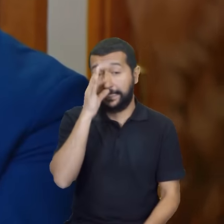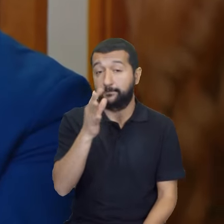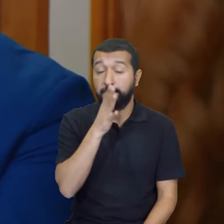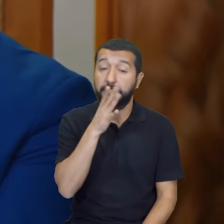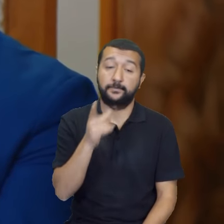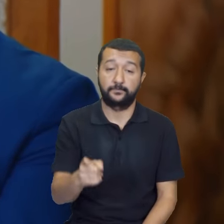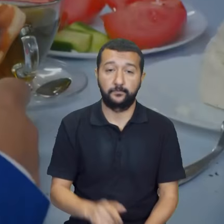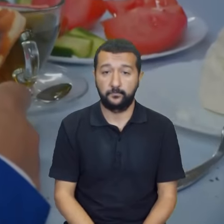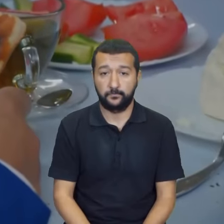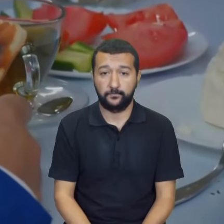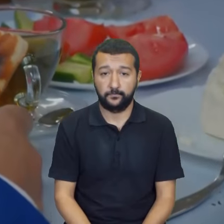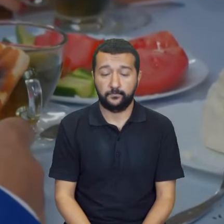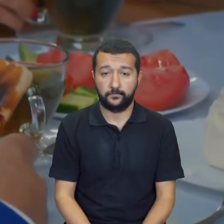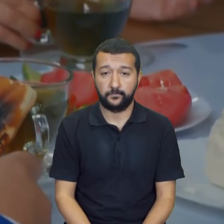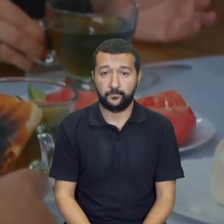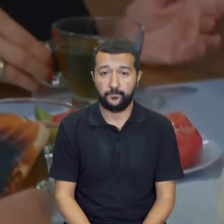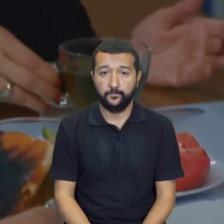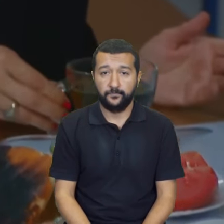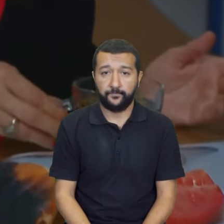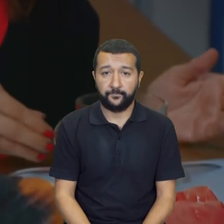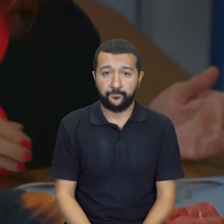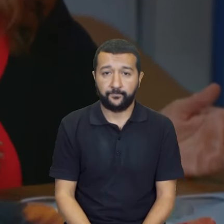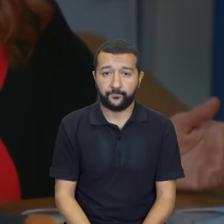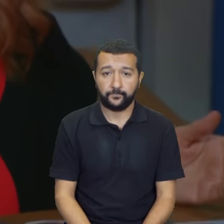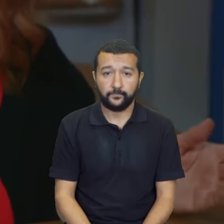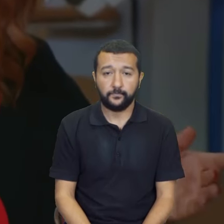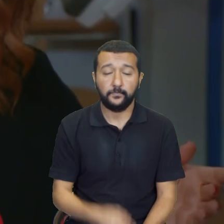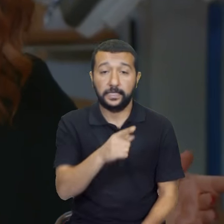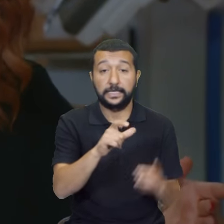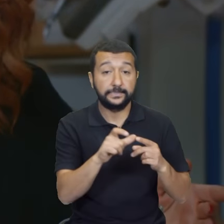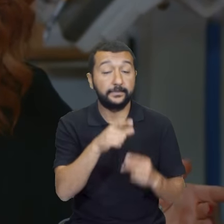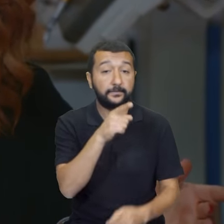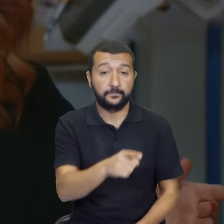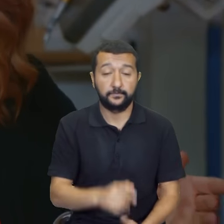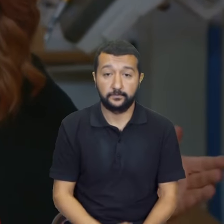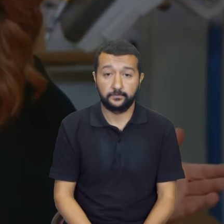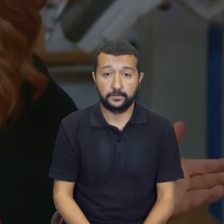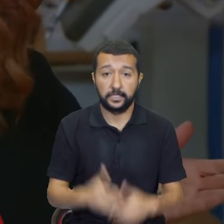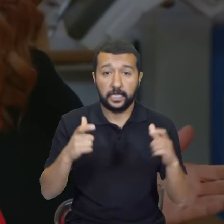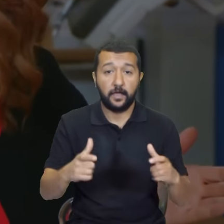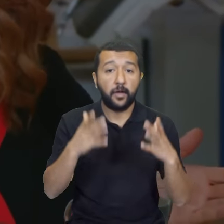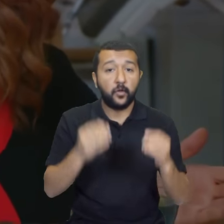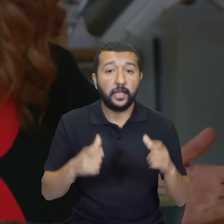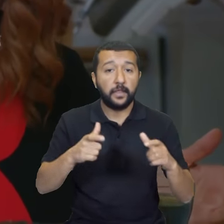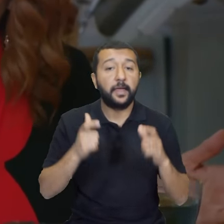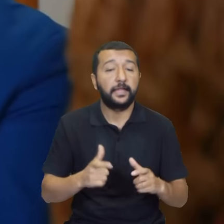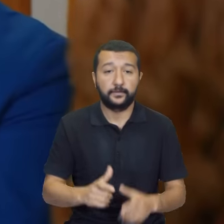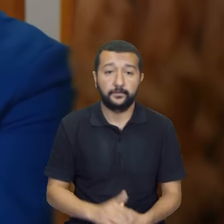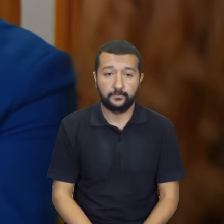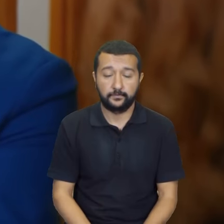bilir. Ekmeğini elinde tutuyor. Şener, tabağın ne oldu, tabak